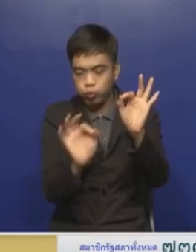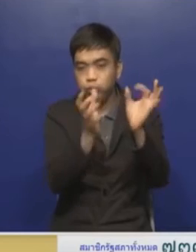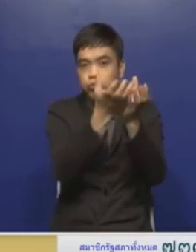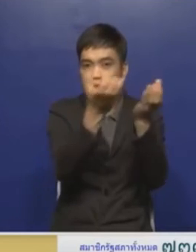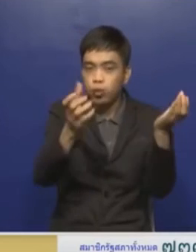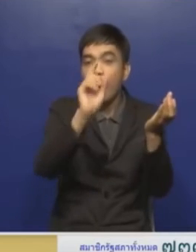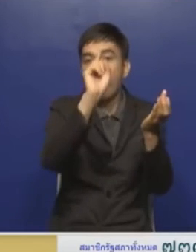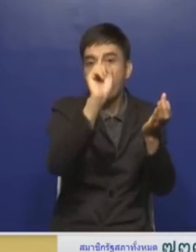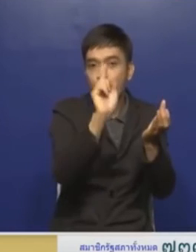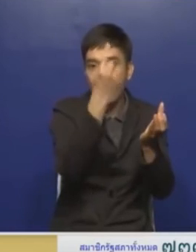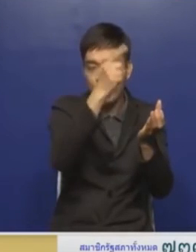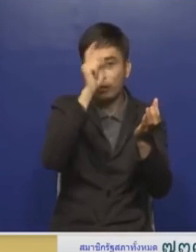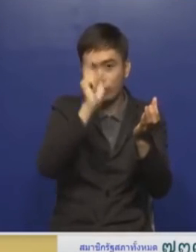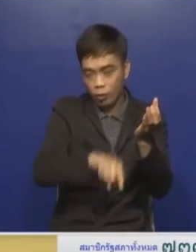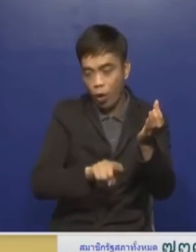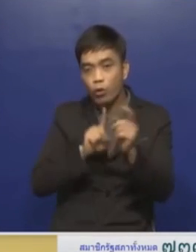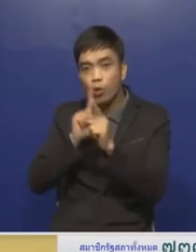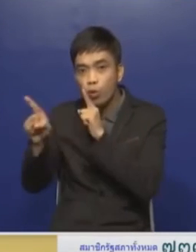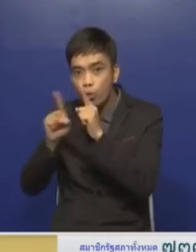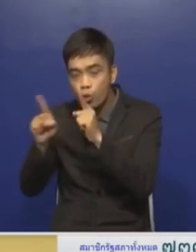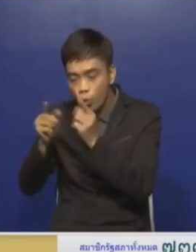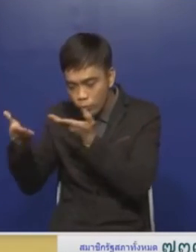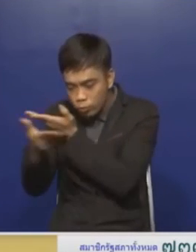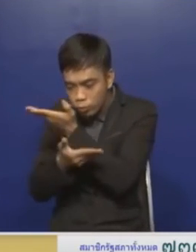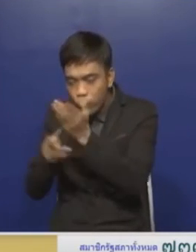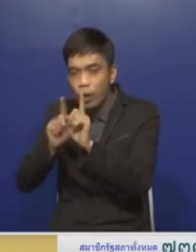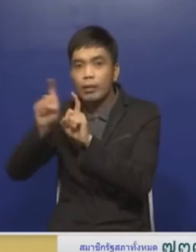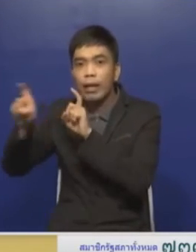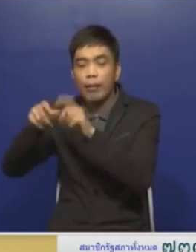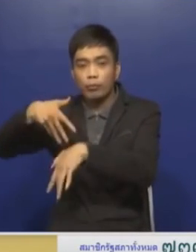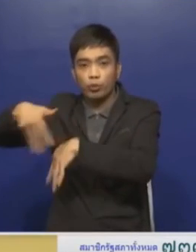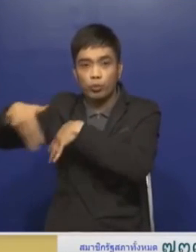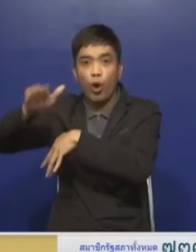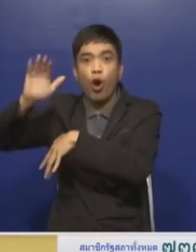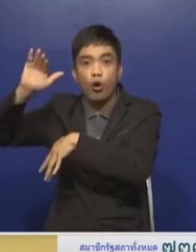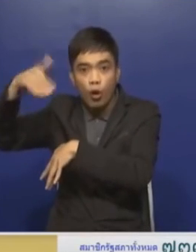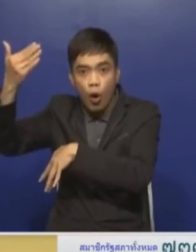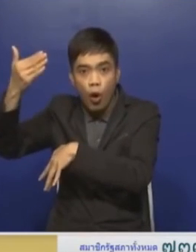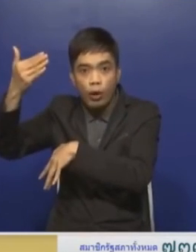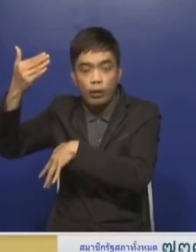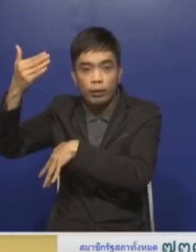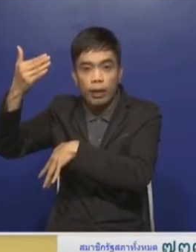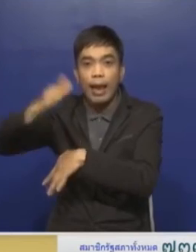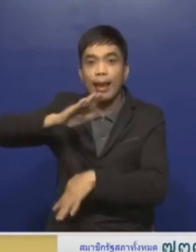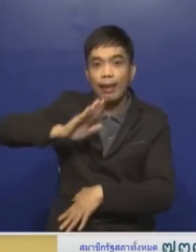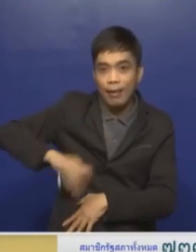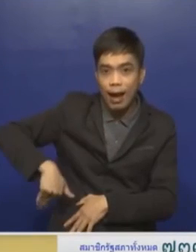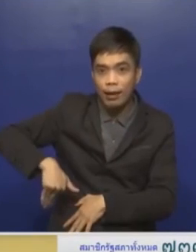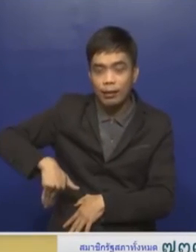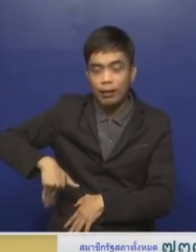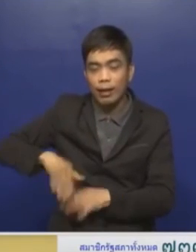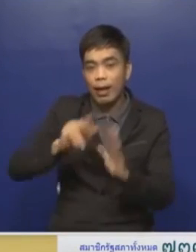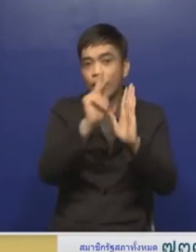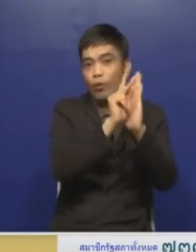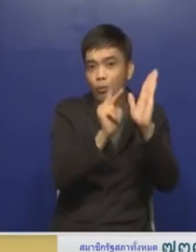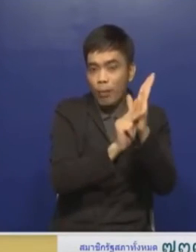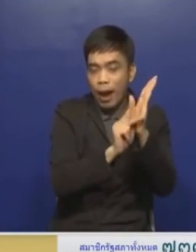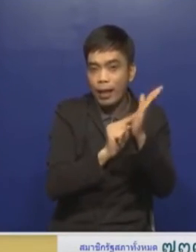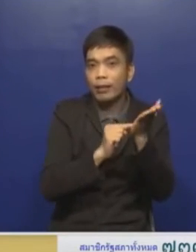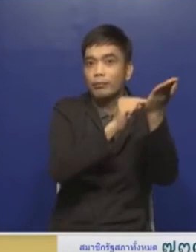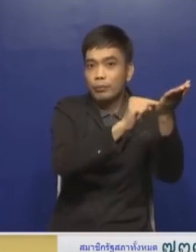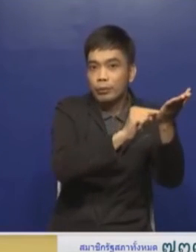องดำเดินการในการทำประชามติตอนก่อนทจะสรยติหรือก่อนที่จะมีการรางรกธรรมนูน